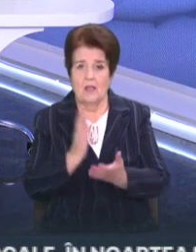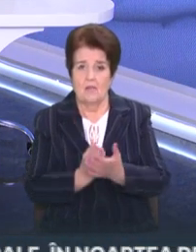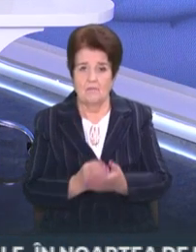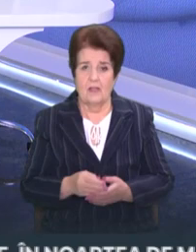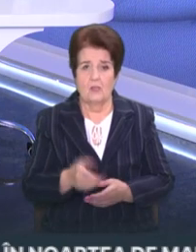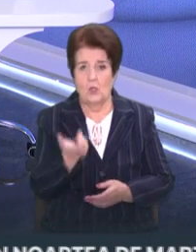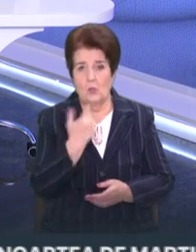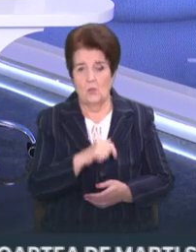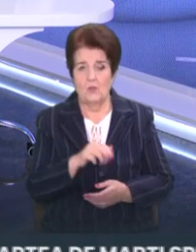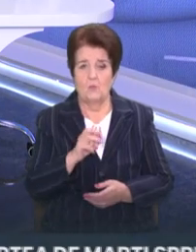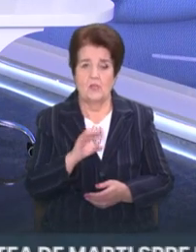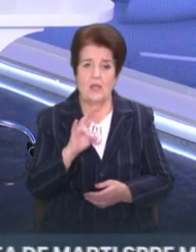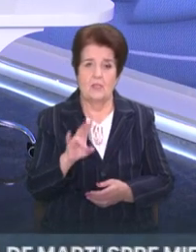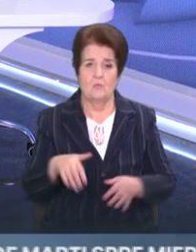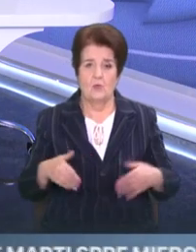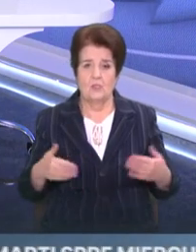Domnule Muntean, bună ziua!